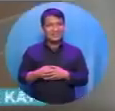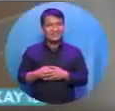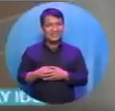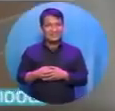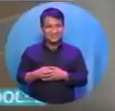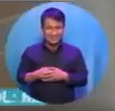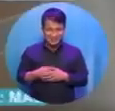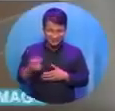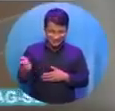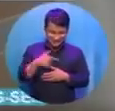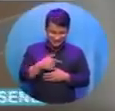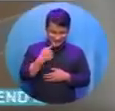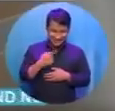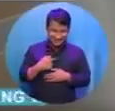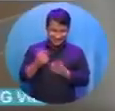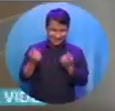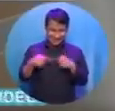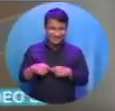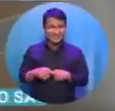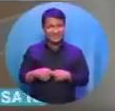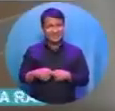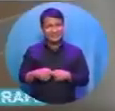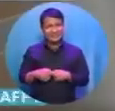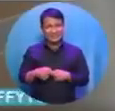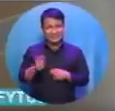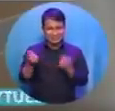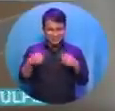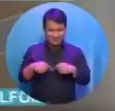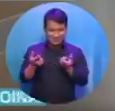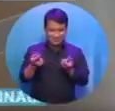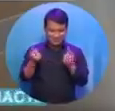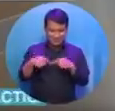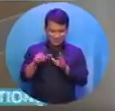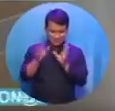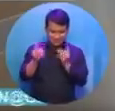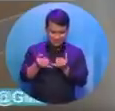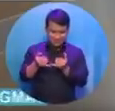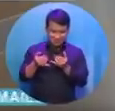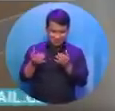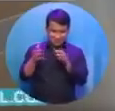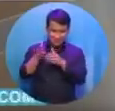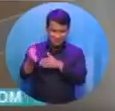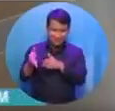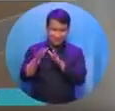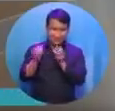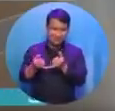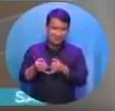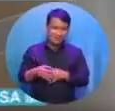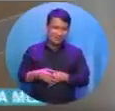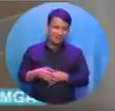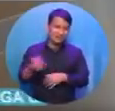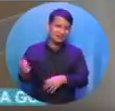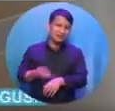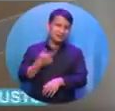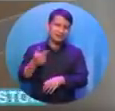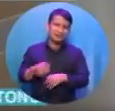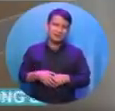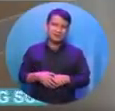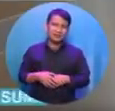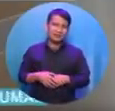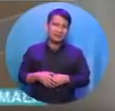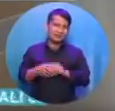Pa, sir? Sige. Anong nangyari pagkatapos? Sir, pagkatapos sa barangay, ano pong nangyari? Hindi pa po. Ang habang, ano yun, sir? Talaga